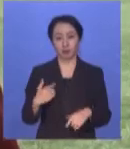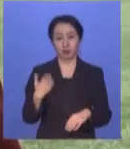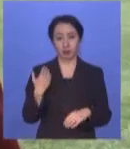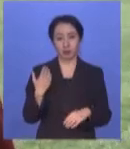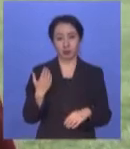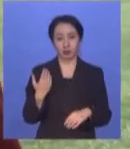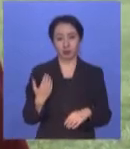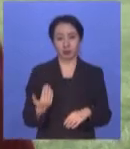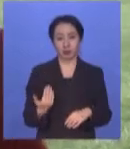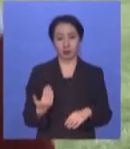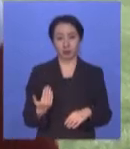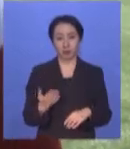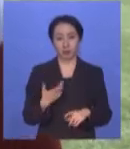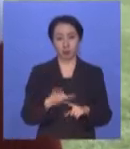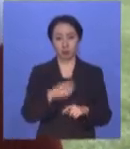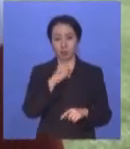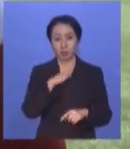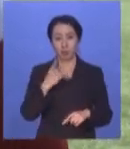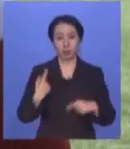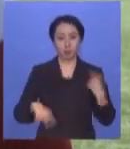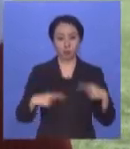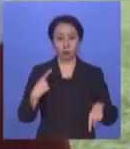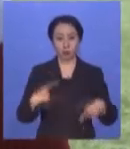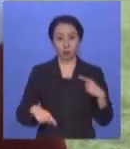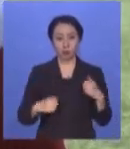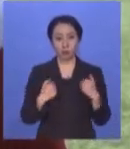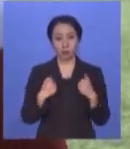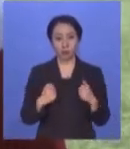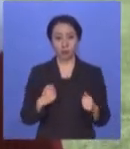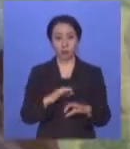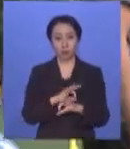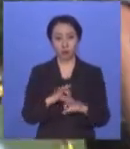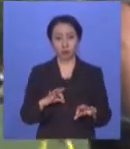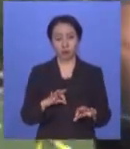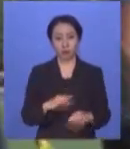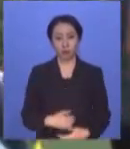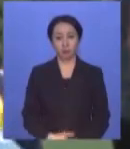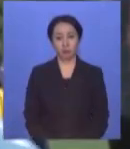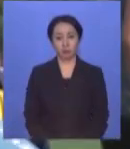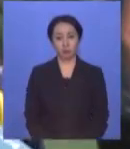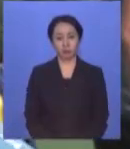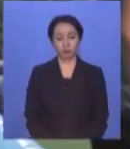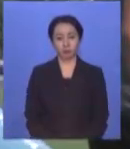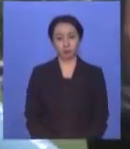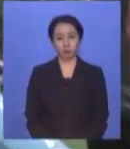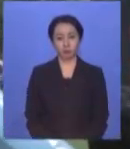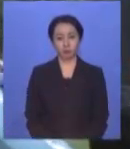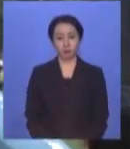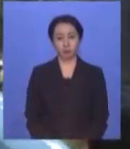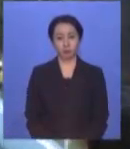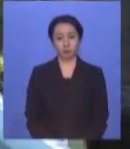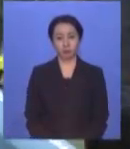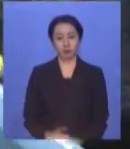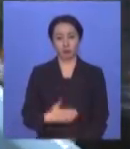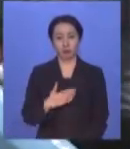Сол себептен маған футбол спорты қаты жақсы ұнайды. Мен